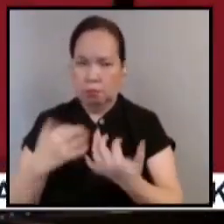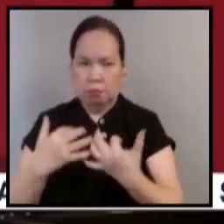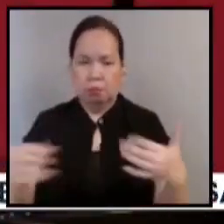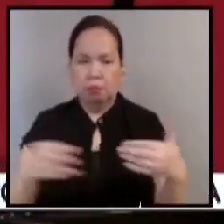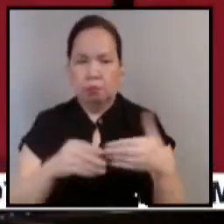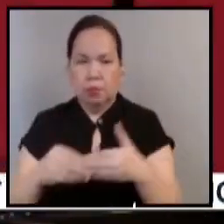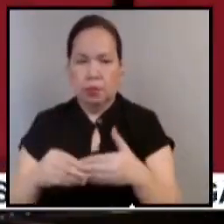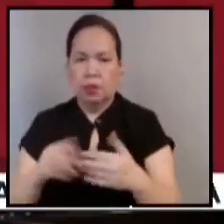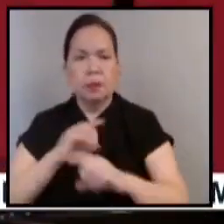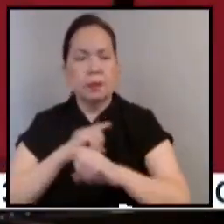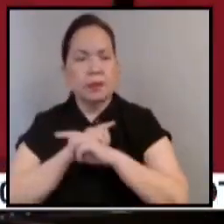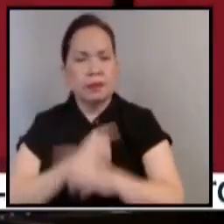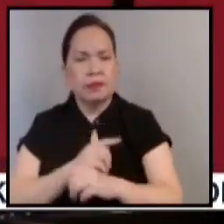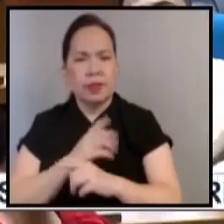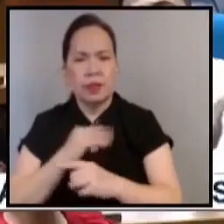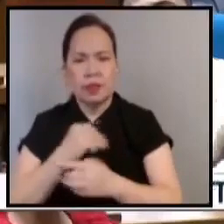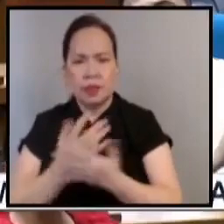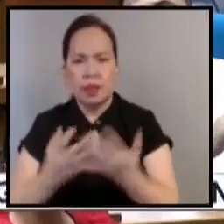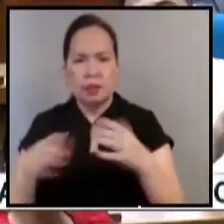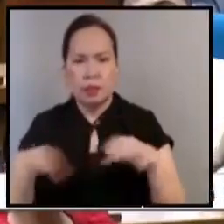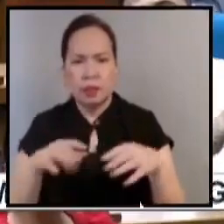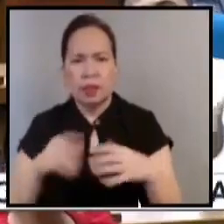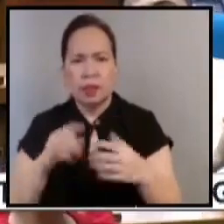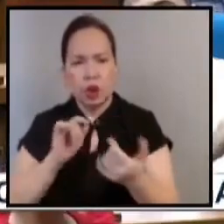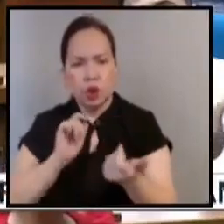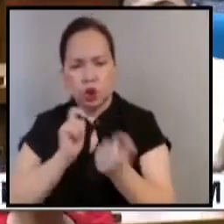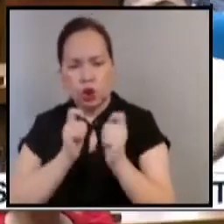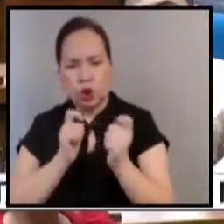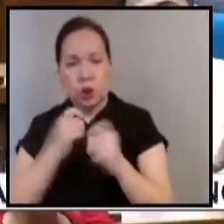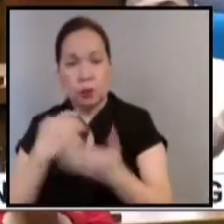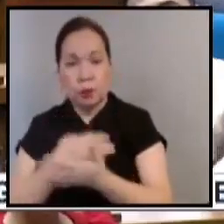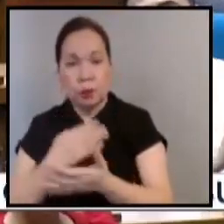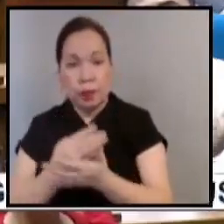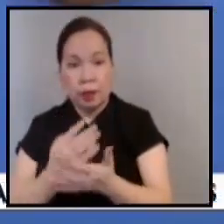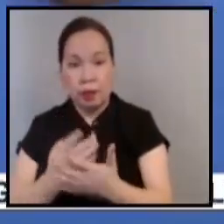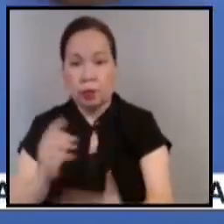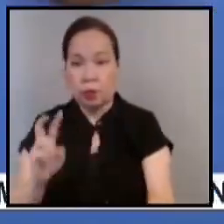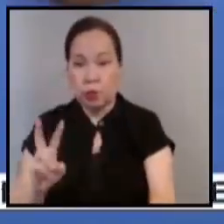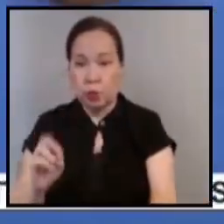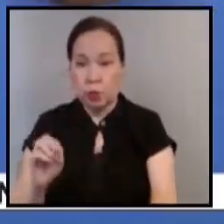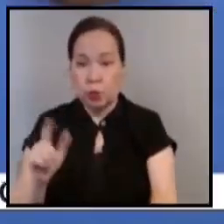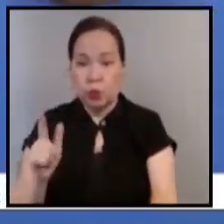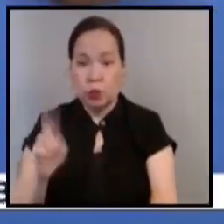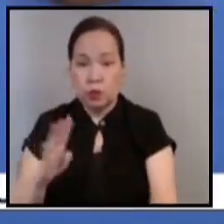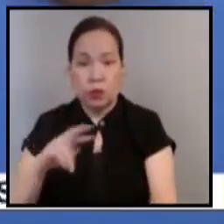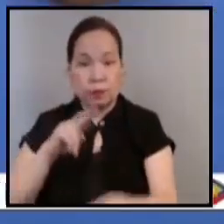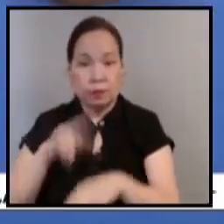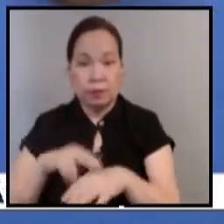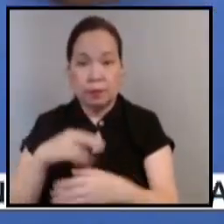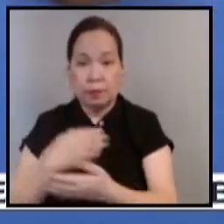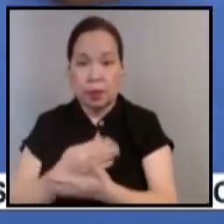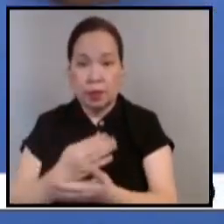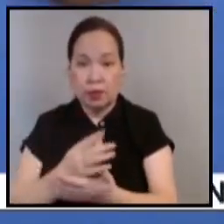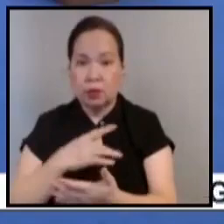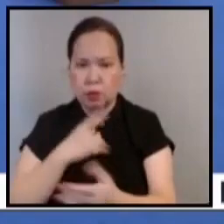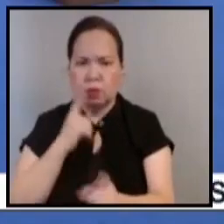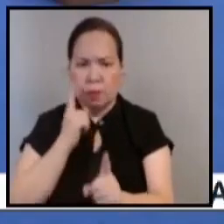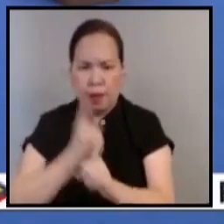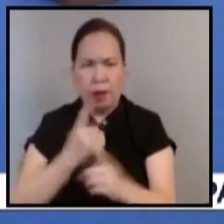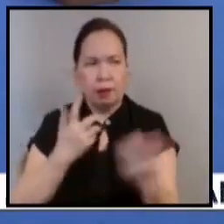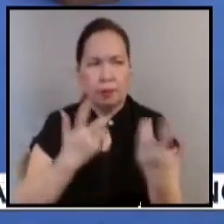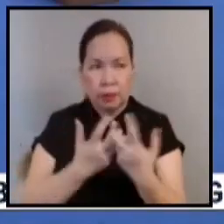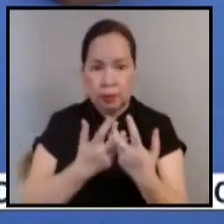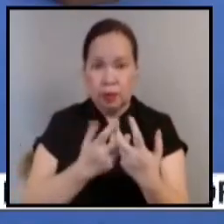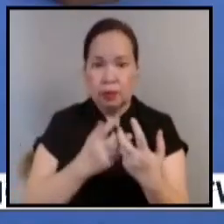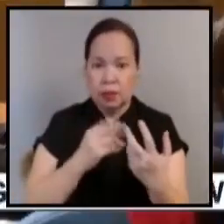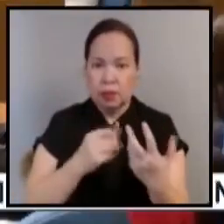niya ang mga ginawa nilang realignment sa proposed 2024 national budget na anya'y nararapat lang nagawin at dumaan sa